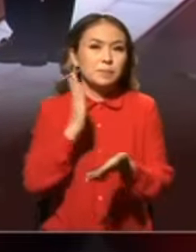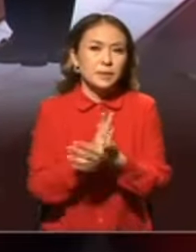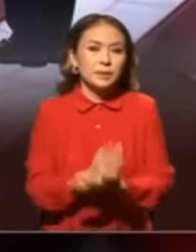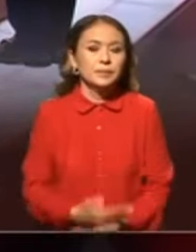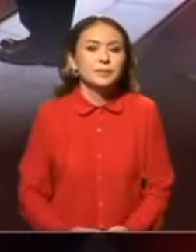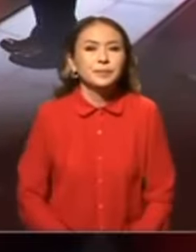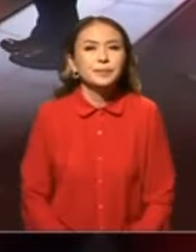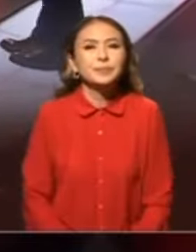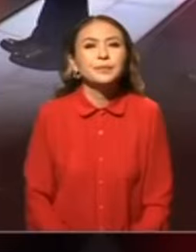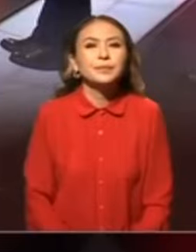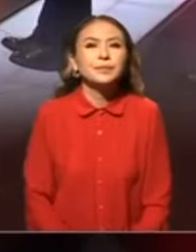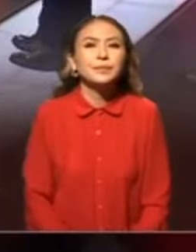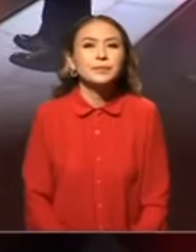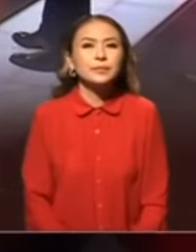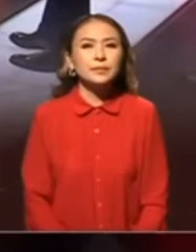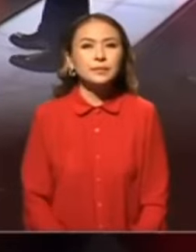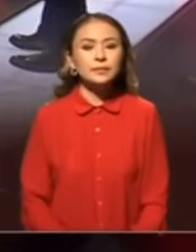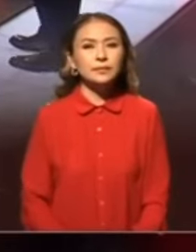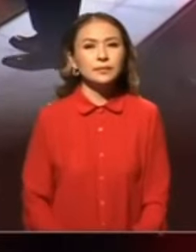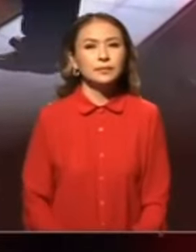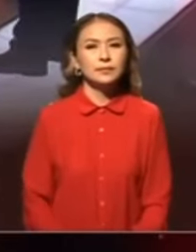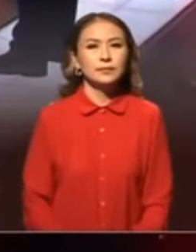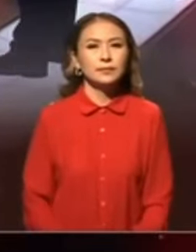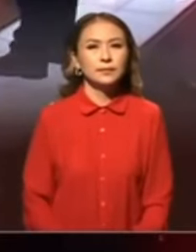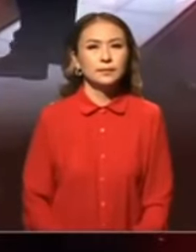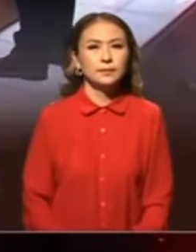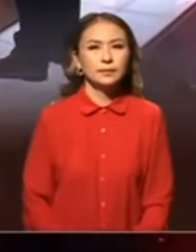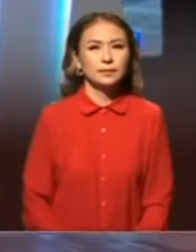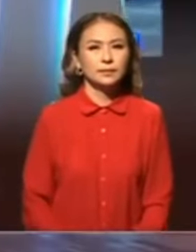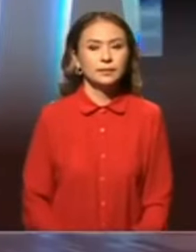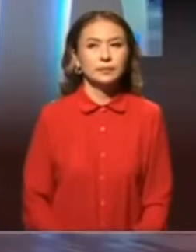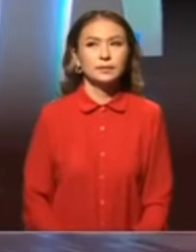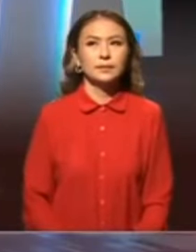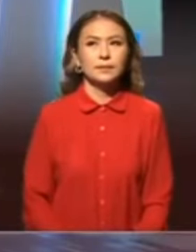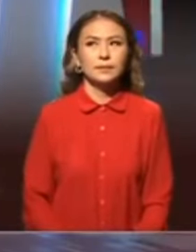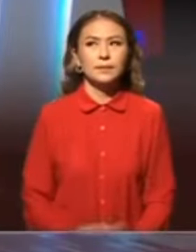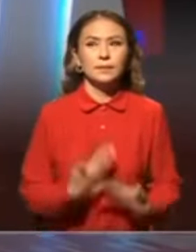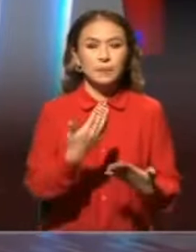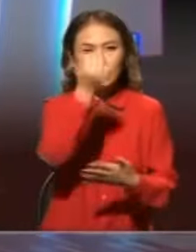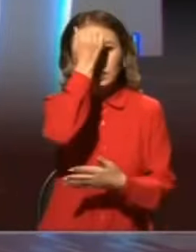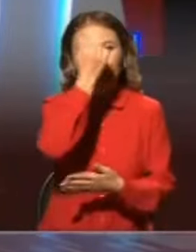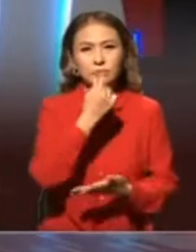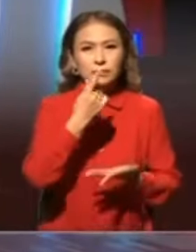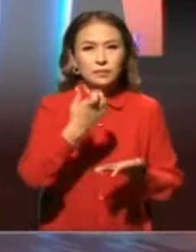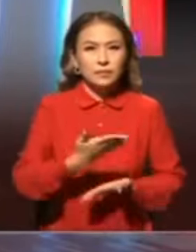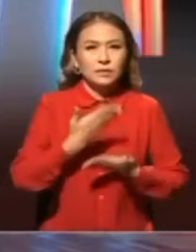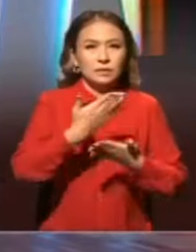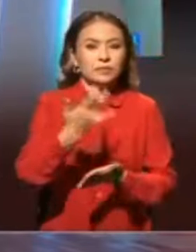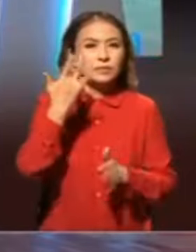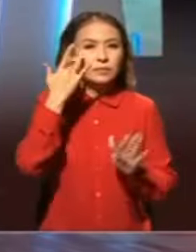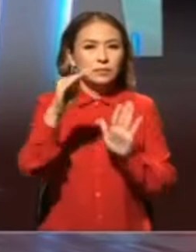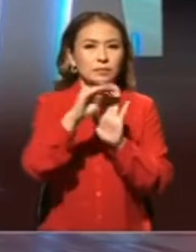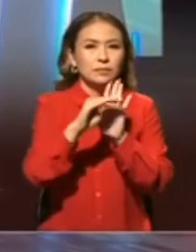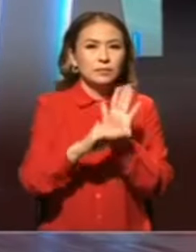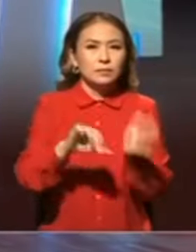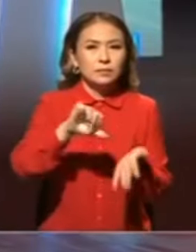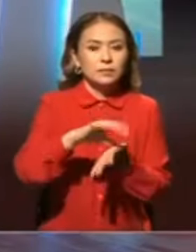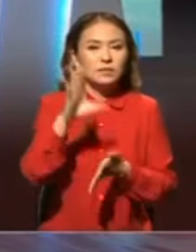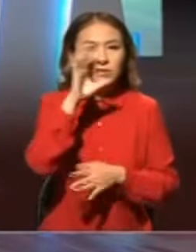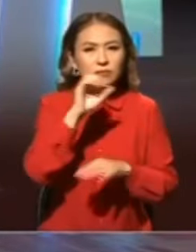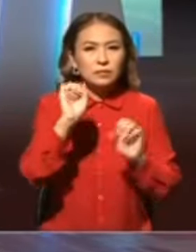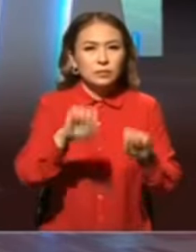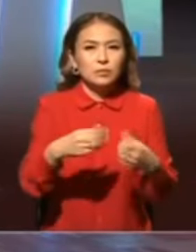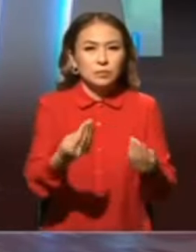Төлеутай Мырза, сізден бастайық па? Жақсы, біріншіден сіздерге көптен көп рахмет, шақырып осындай бағдарламаға қатысуға мүмкіншілік